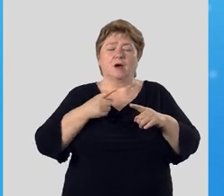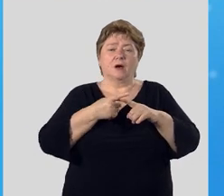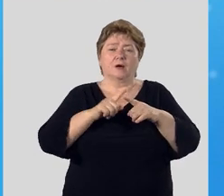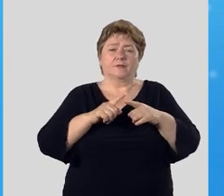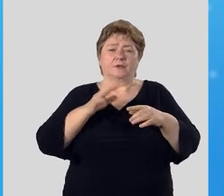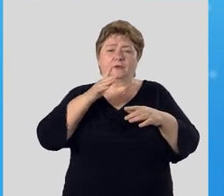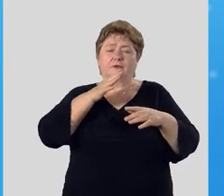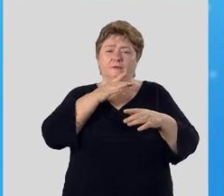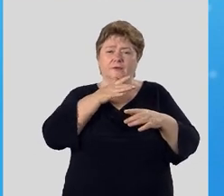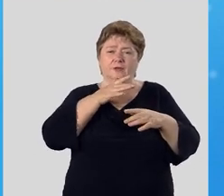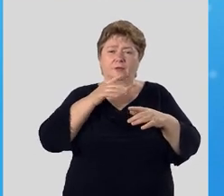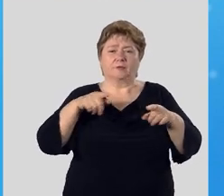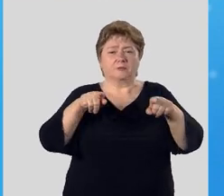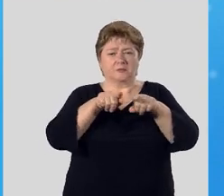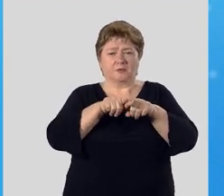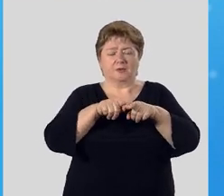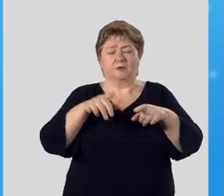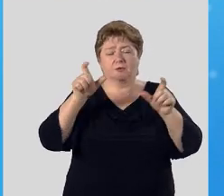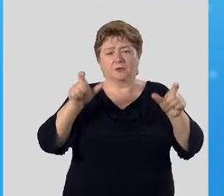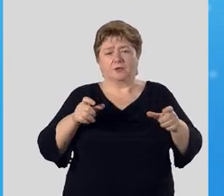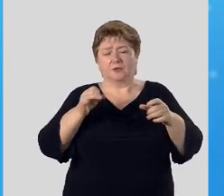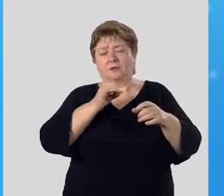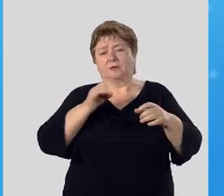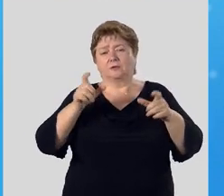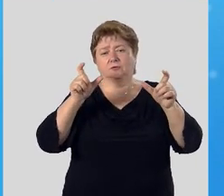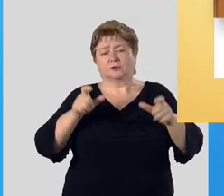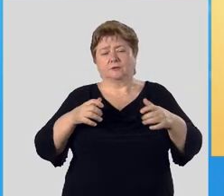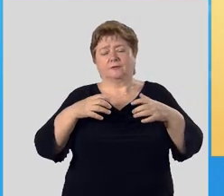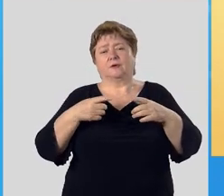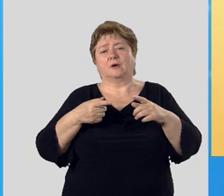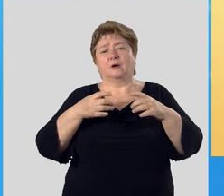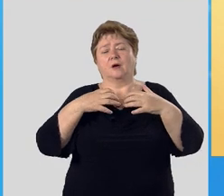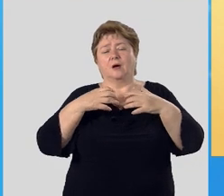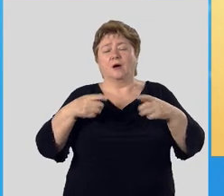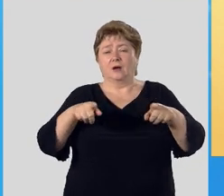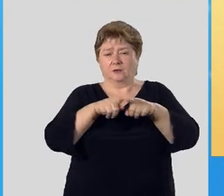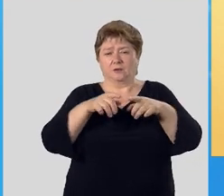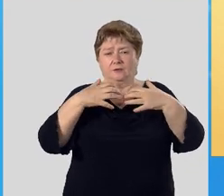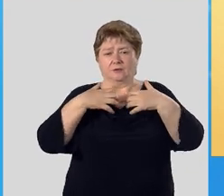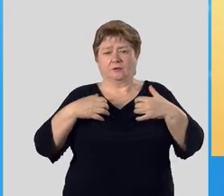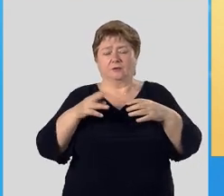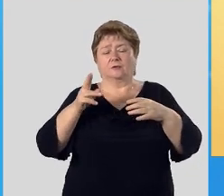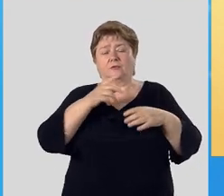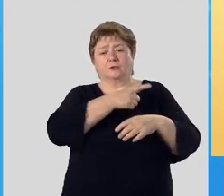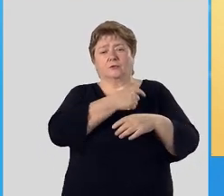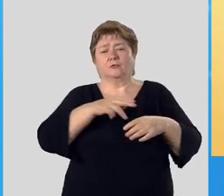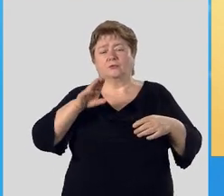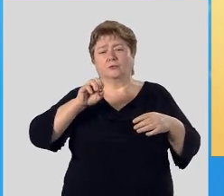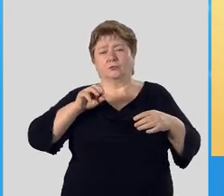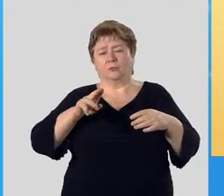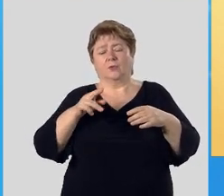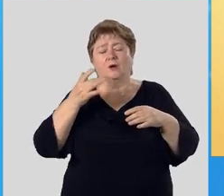вопроса не сходство человека и человекообразных обезьян занимался доктор николас тут